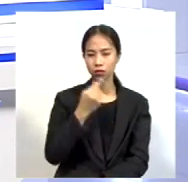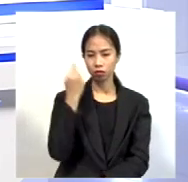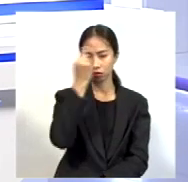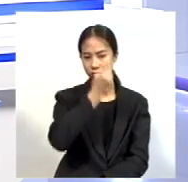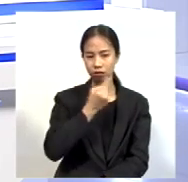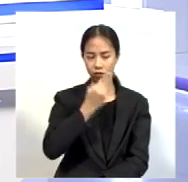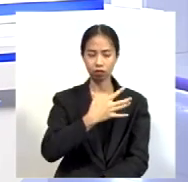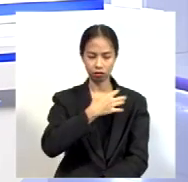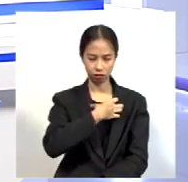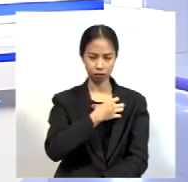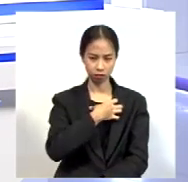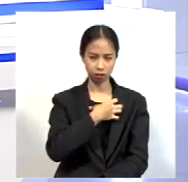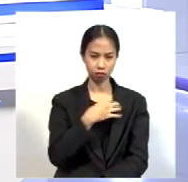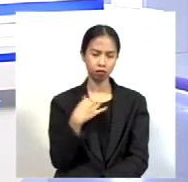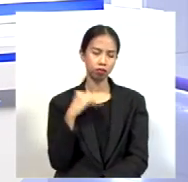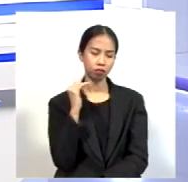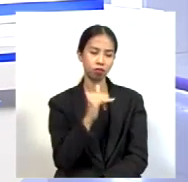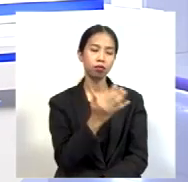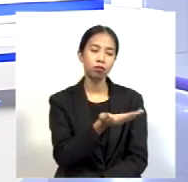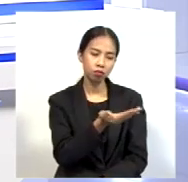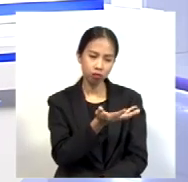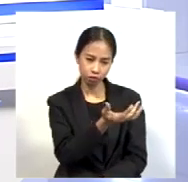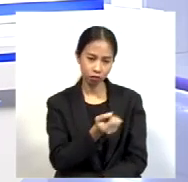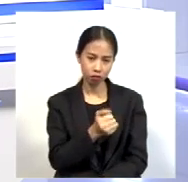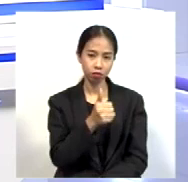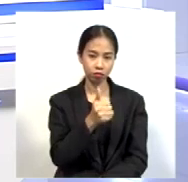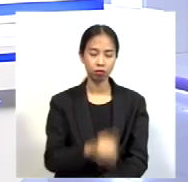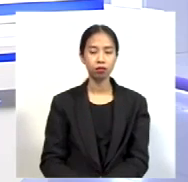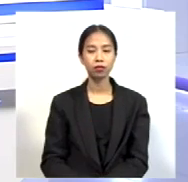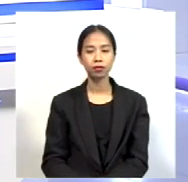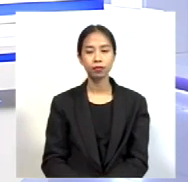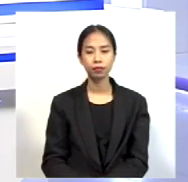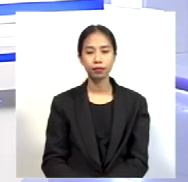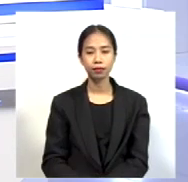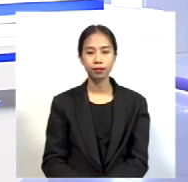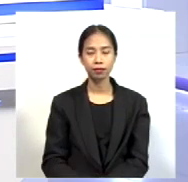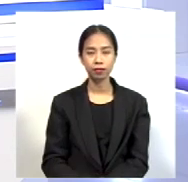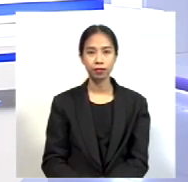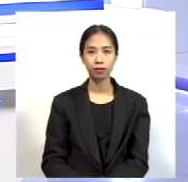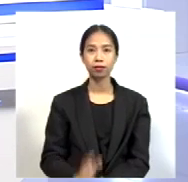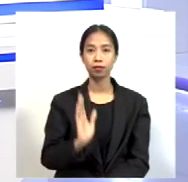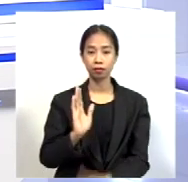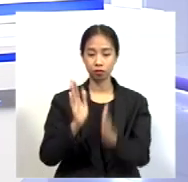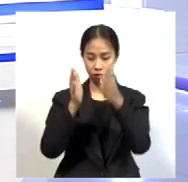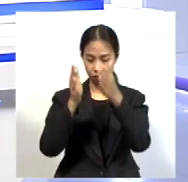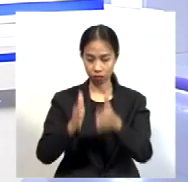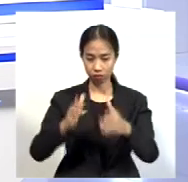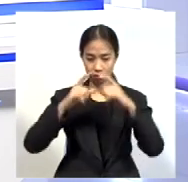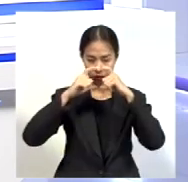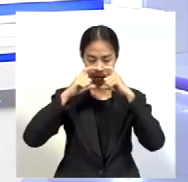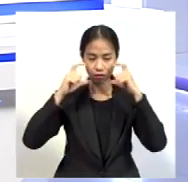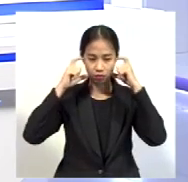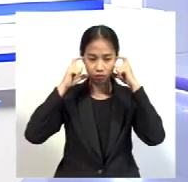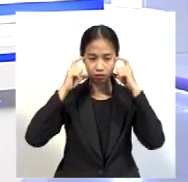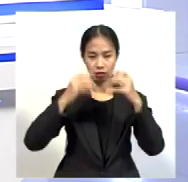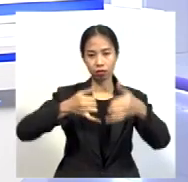ที่อยากได้ก็น่าจะไปขอได้นะครับแล้วก็มันสะท้อนอย่างหนึ่งฮะคุณผู้ชมครับคนสวมใส่หน้ากากอนามัยเดิน